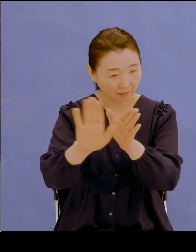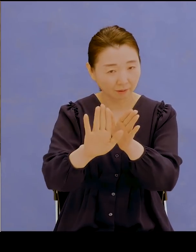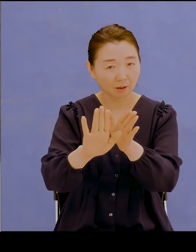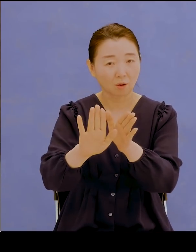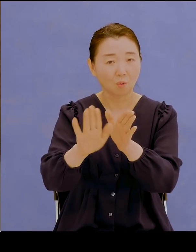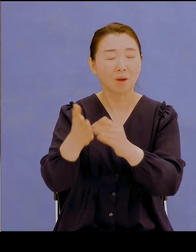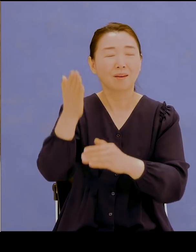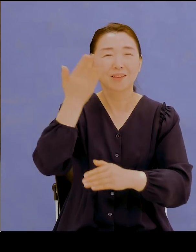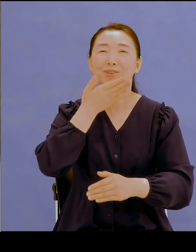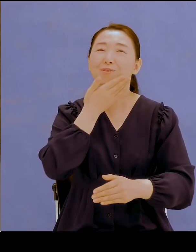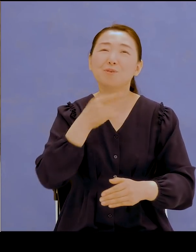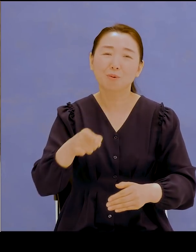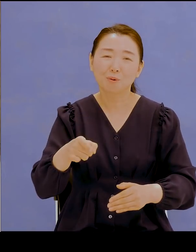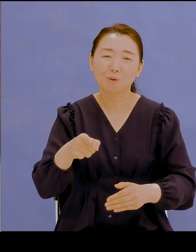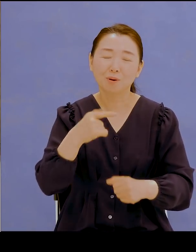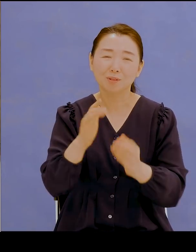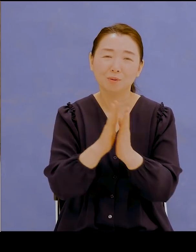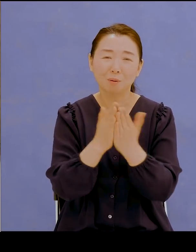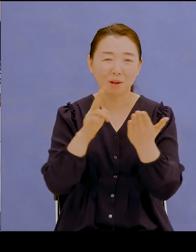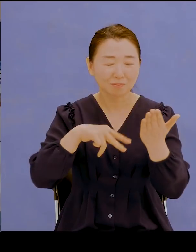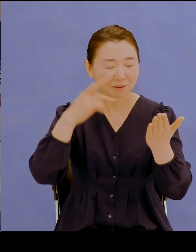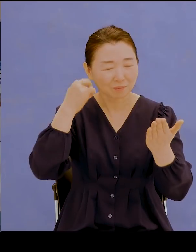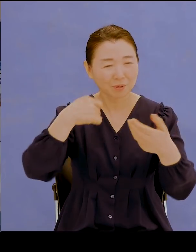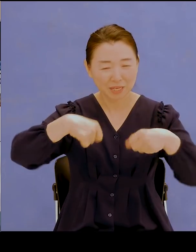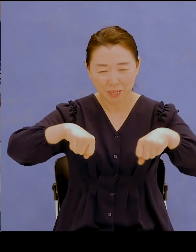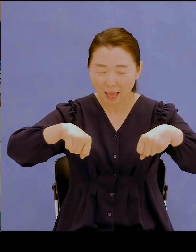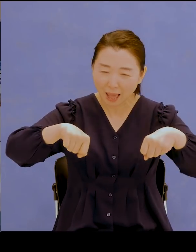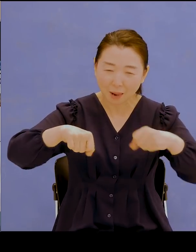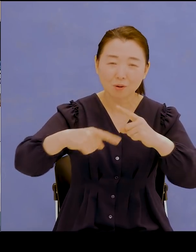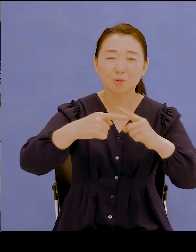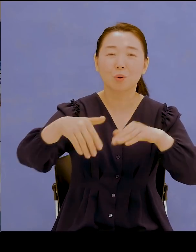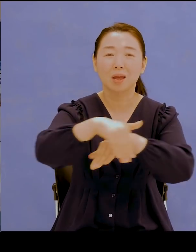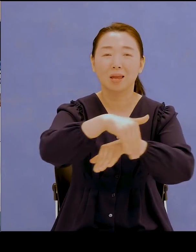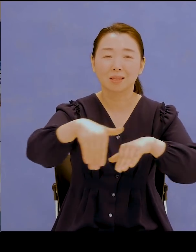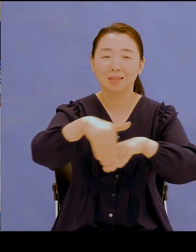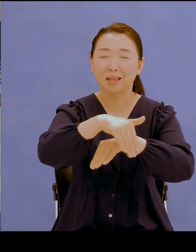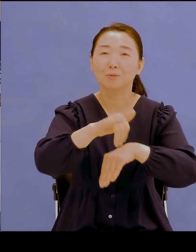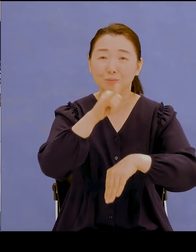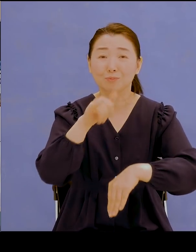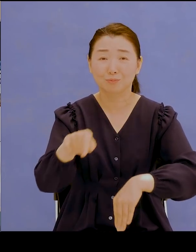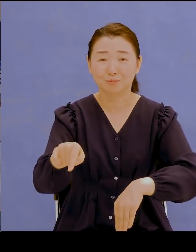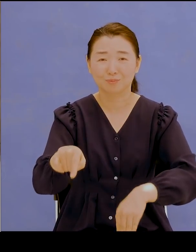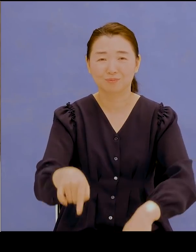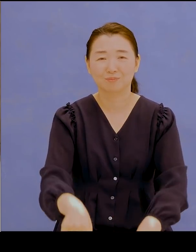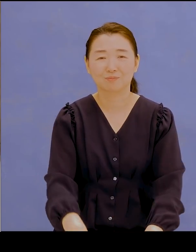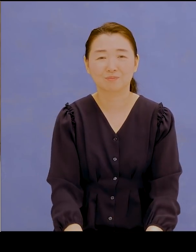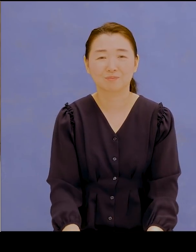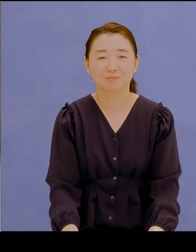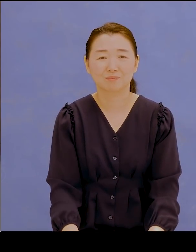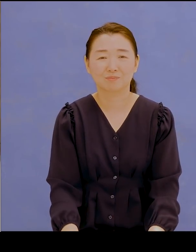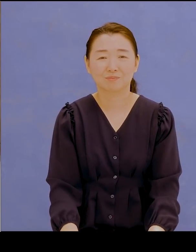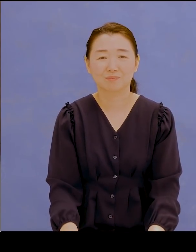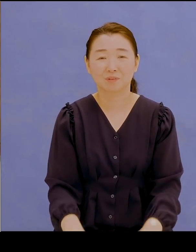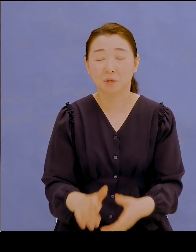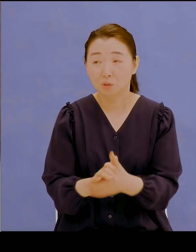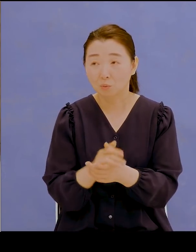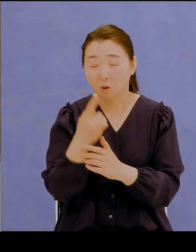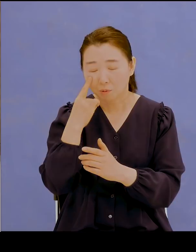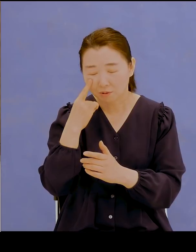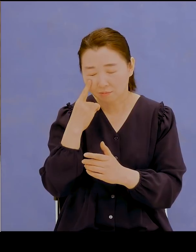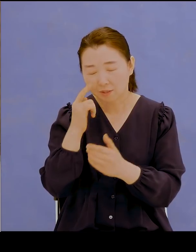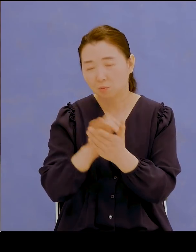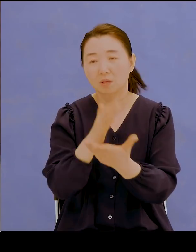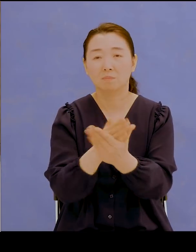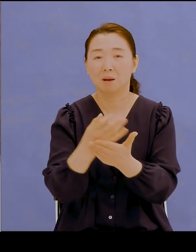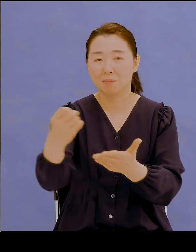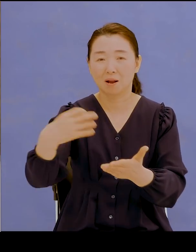얼마나 귀여웠는지 몰라요. 네. 교회를 막 자전거를 따랑따랑 하면서 맨날 그렇게 속속이면서도 교회 다녔는데 기도하지 말라고 그러고